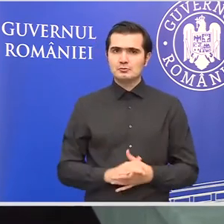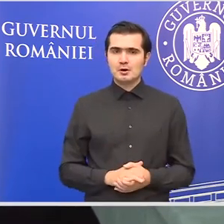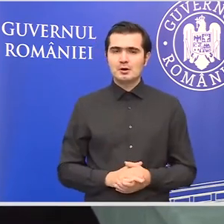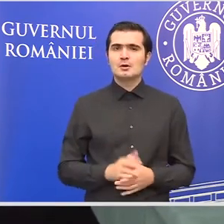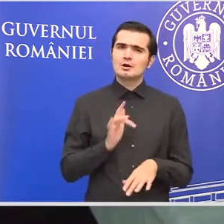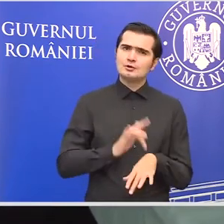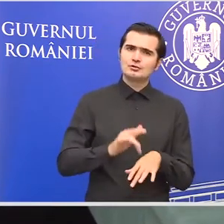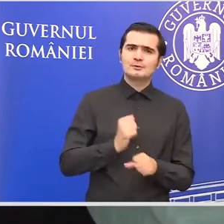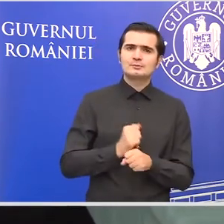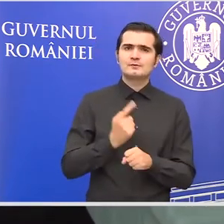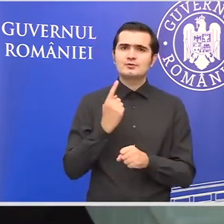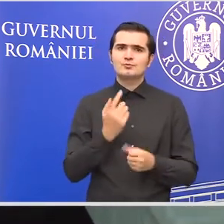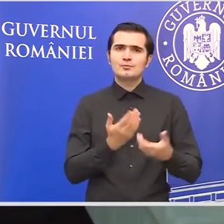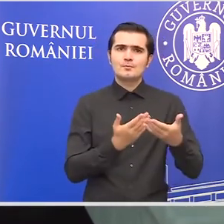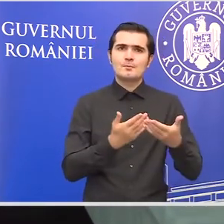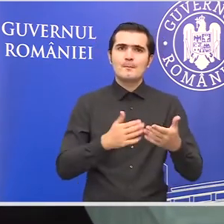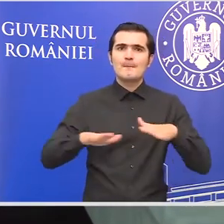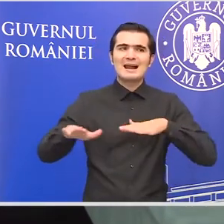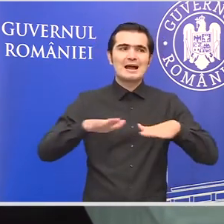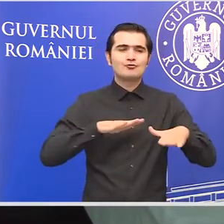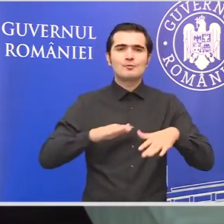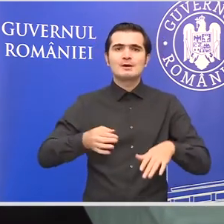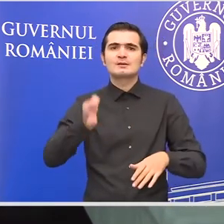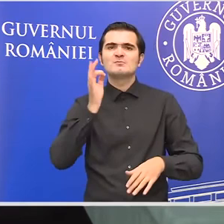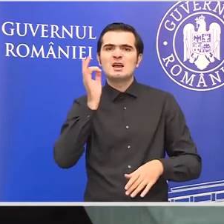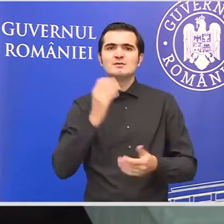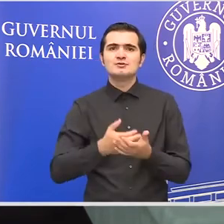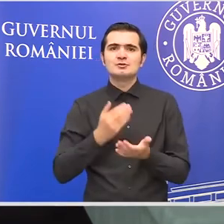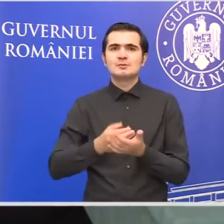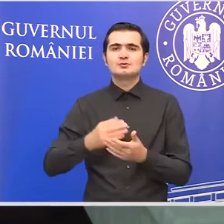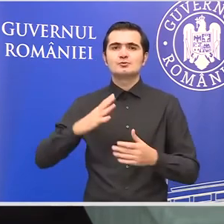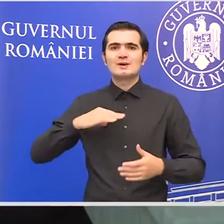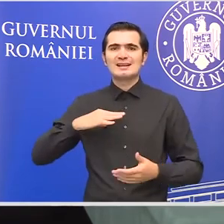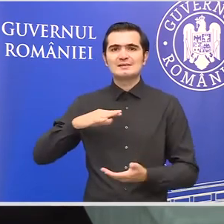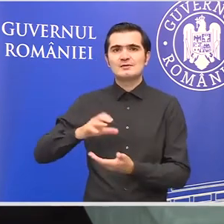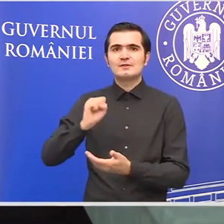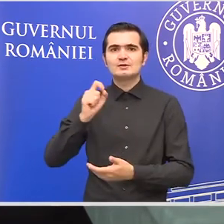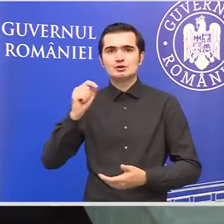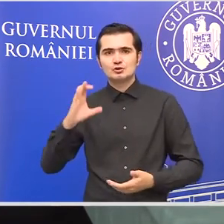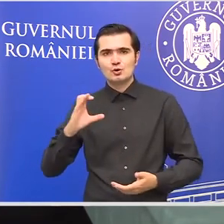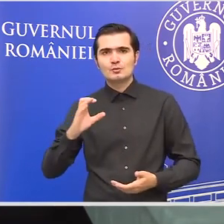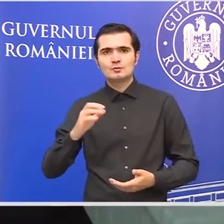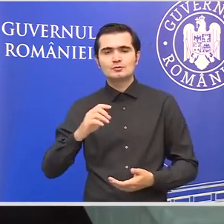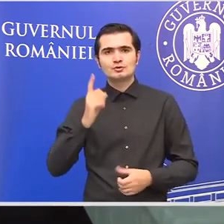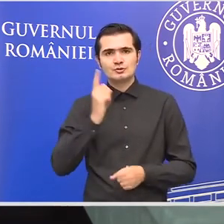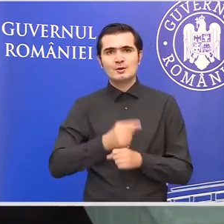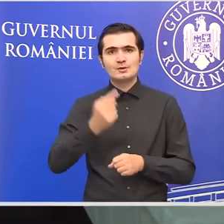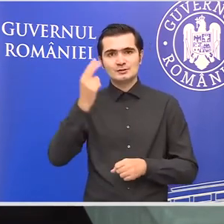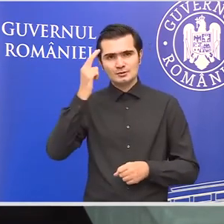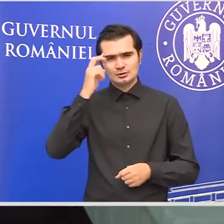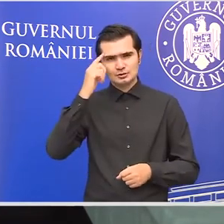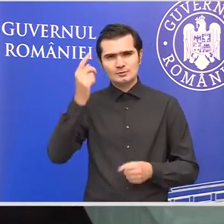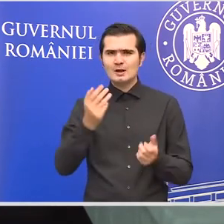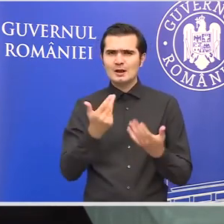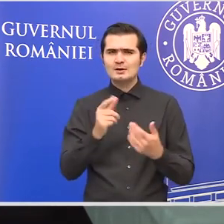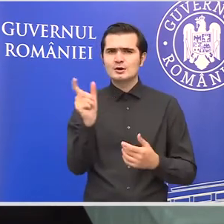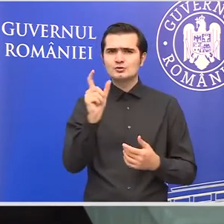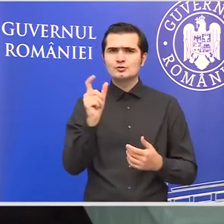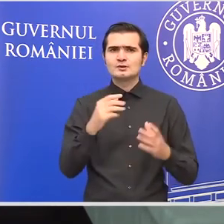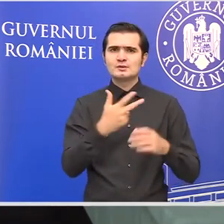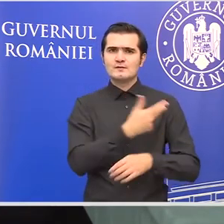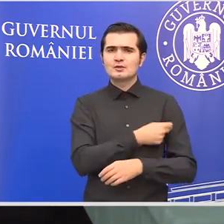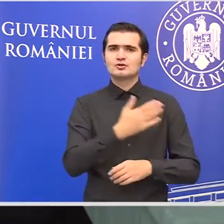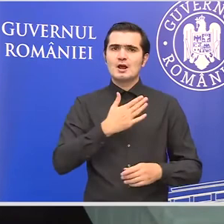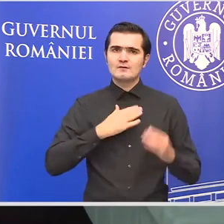încercăm să facem un management cât mai eficient al stocurilor. Trebuie să ținem cont de mai multe chestiuni. În primul rând, trebuie să ținem cont de numărul de doze de vaccin pe care le avem în